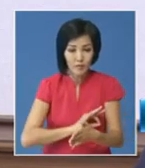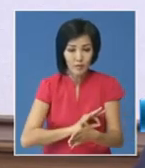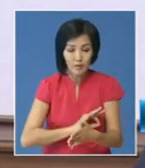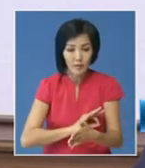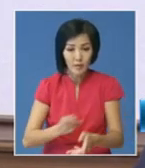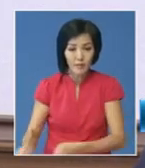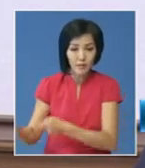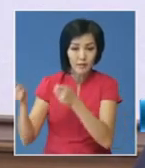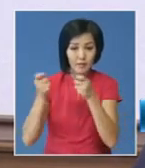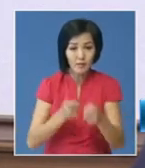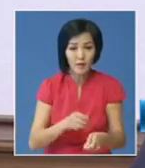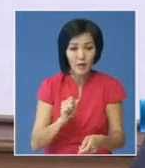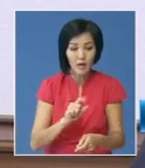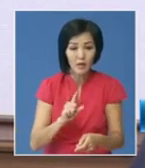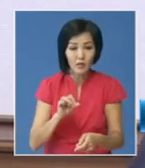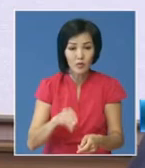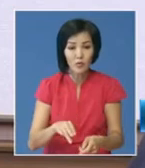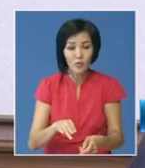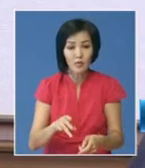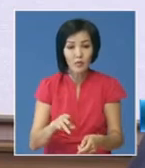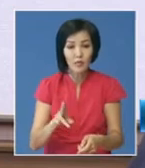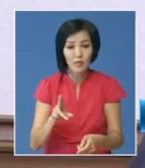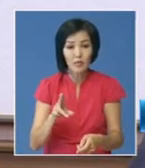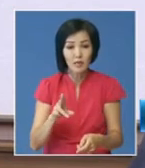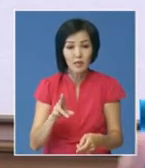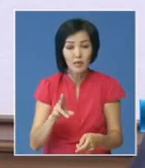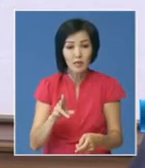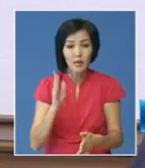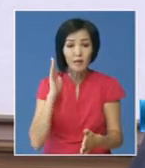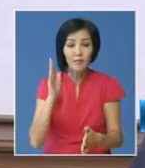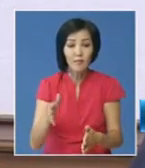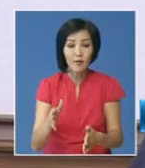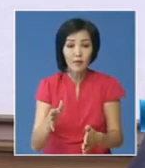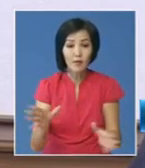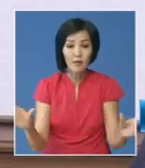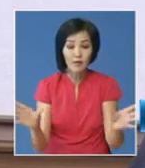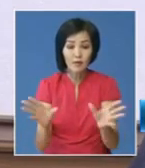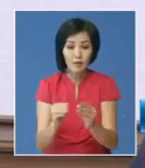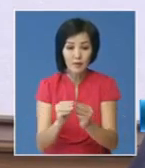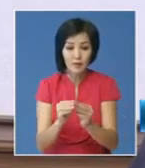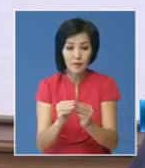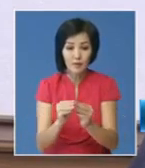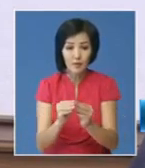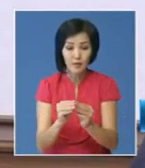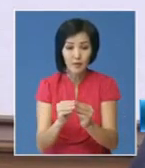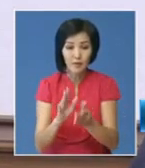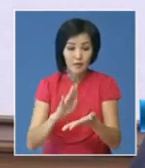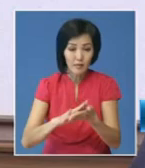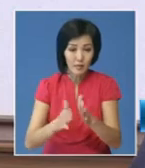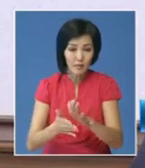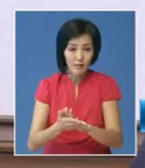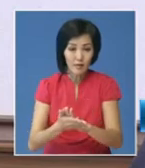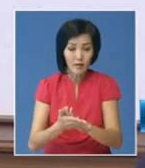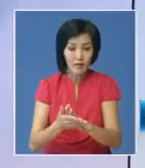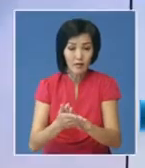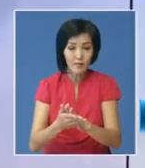поставками каз-азота и каз-фосфата, и в перспективе дальше тоже будем заключать договора и